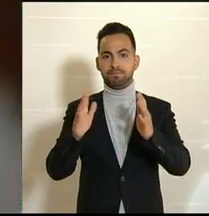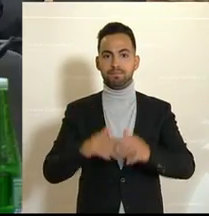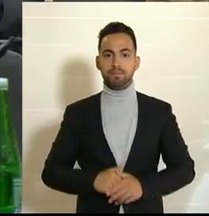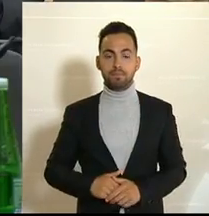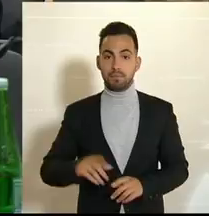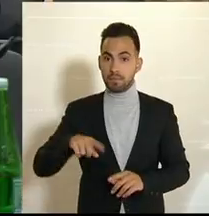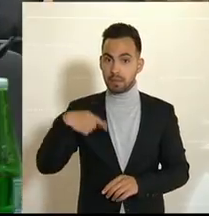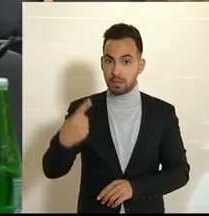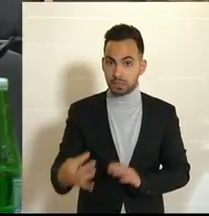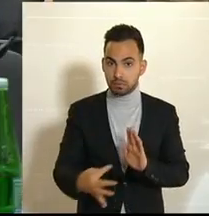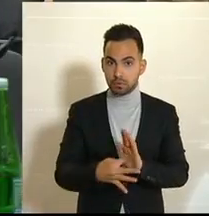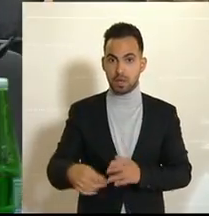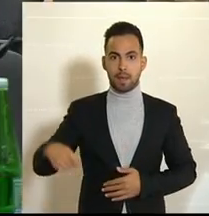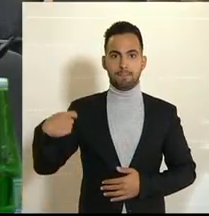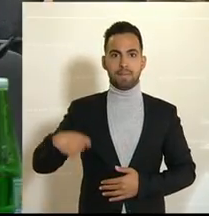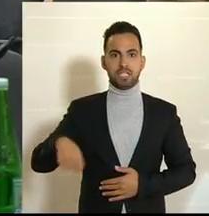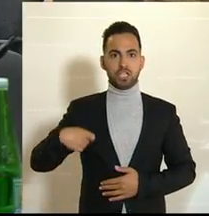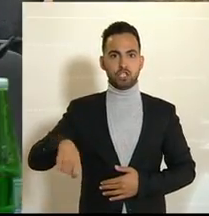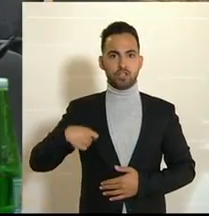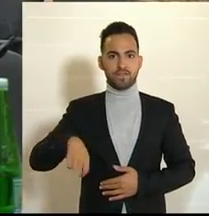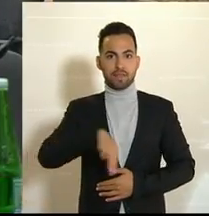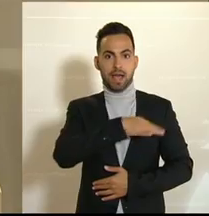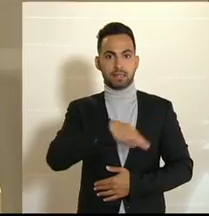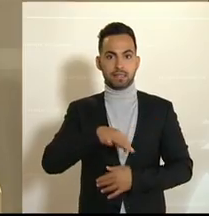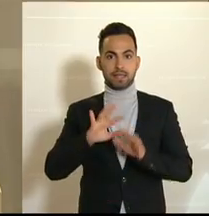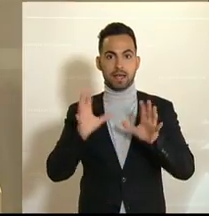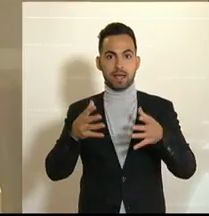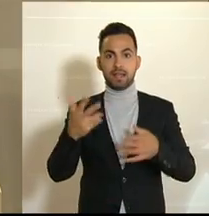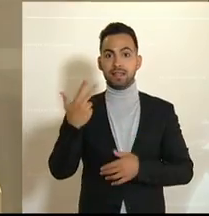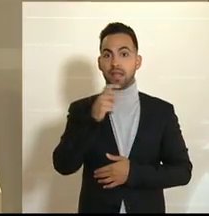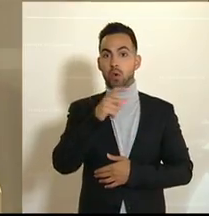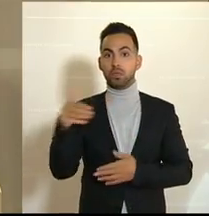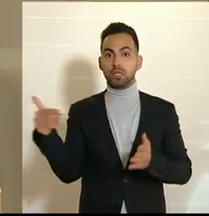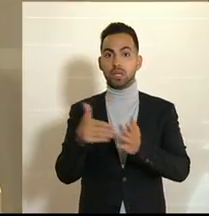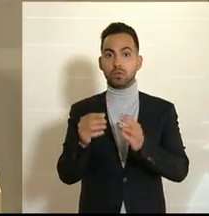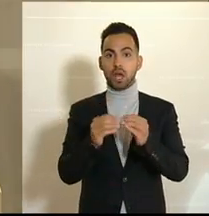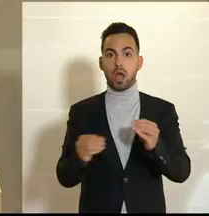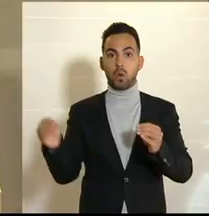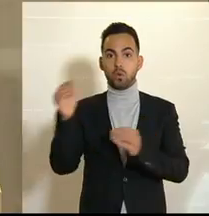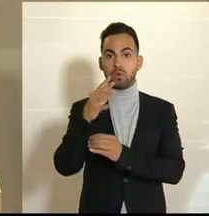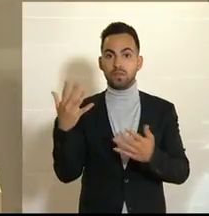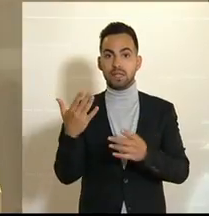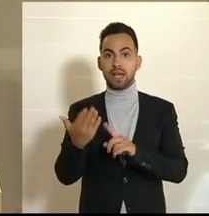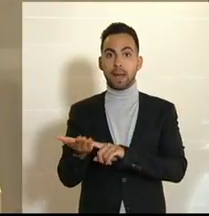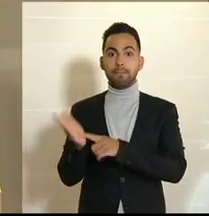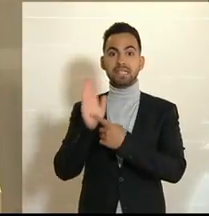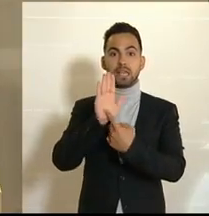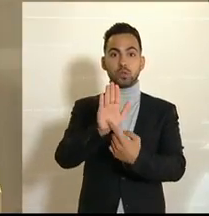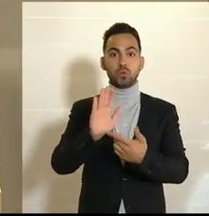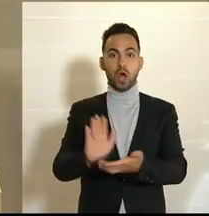Ein weiterer Punkt. Präsidentschaftskanzlei, 300.000 Euro Erhöhung der